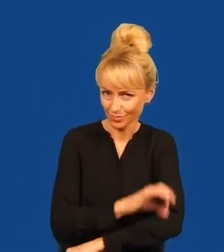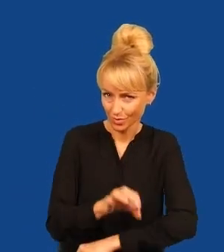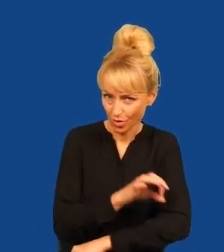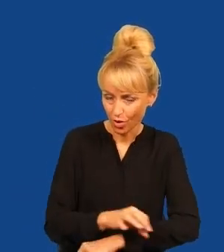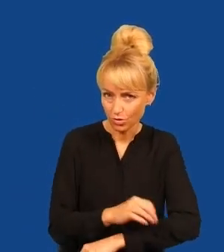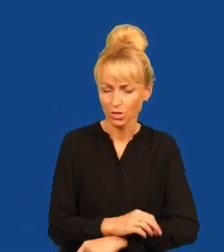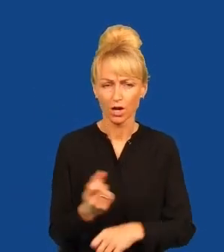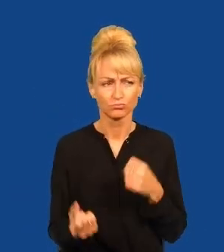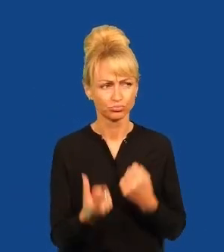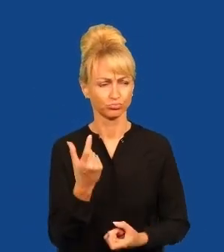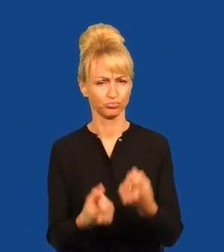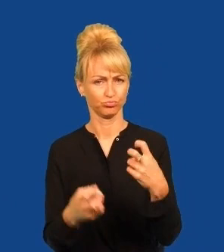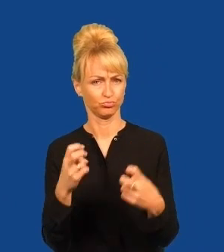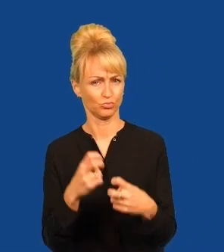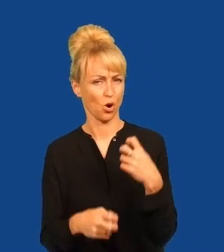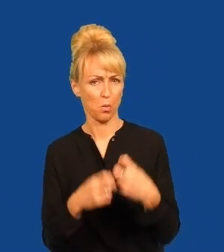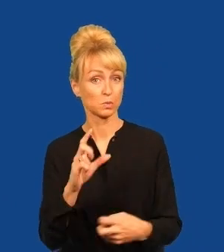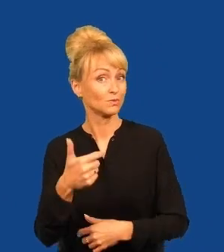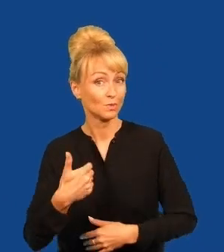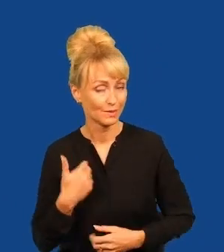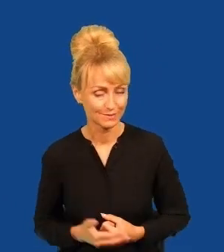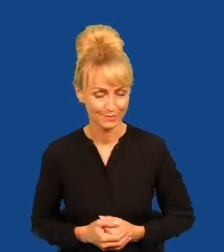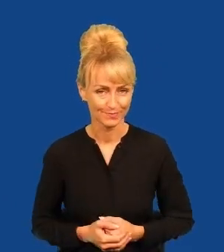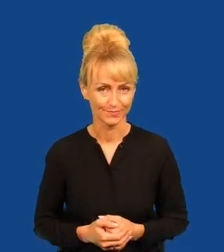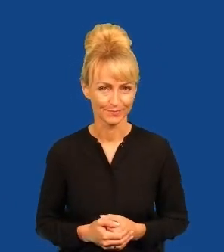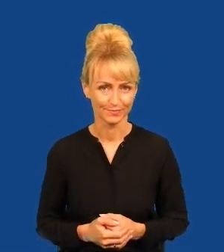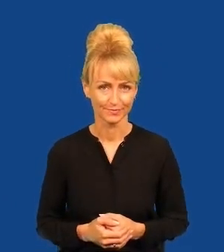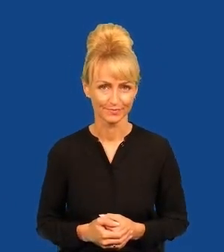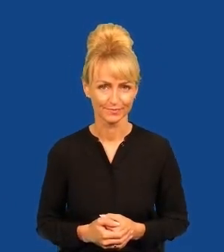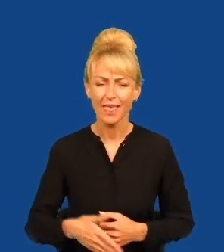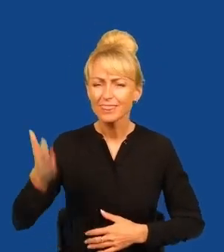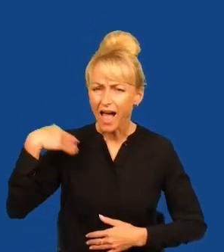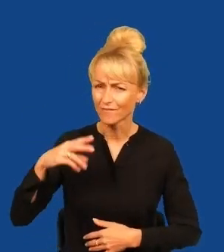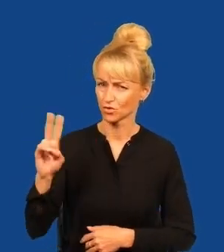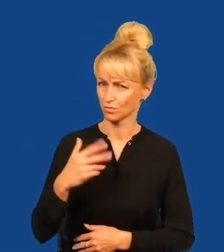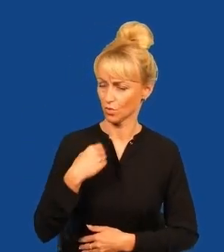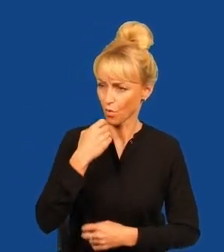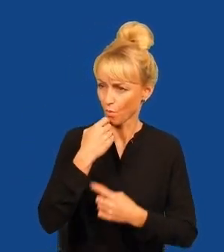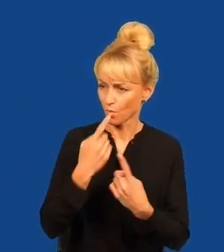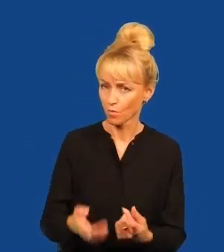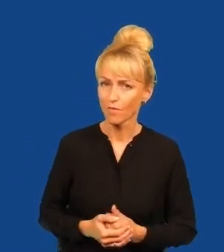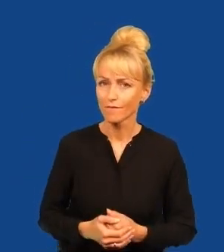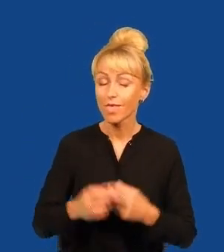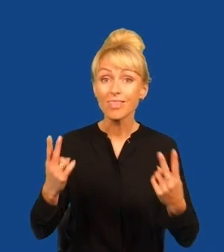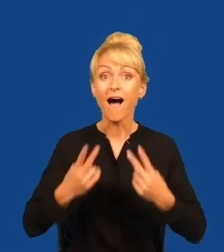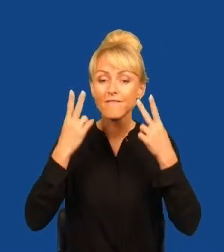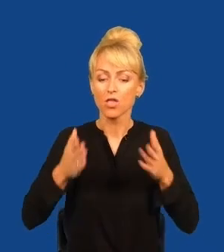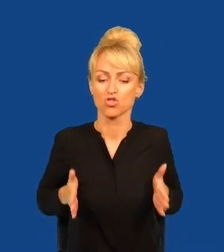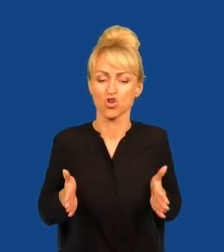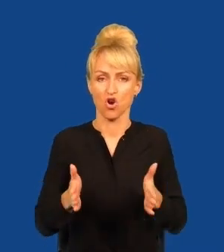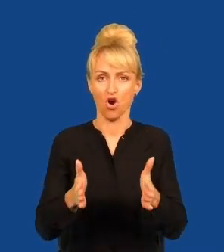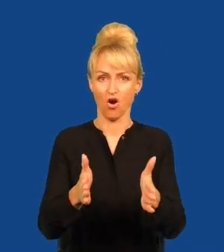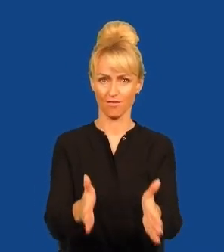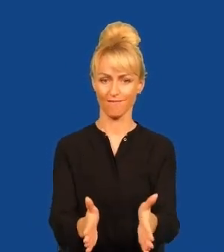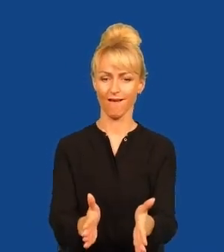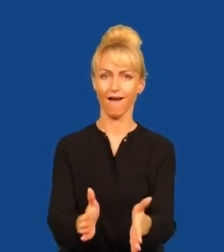dzisiaj pożyteczne i świeże. Ktoś kiedyś powiedział, że istotna jest sama droga do celu, ale zanim